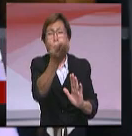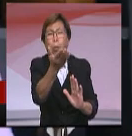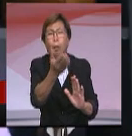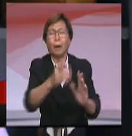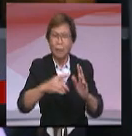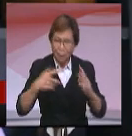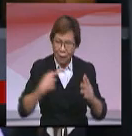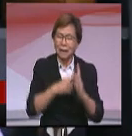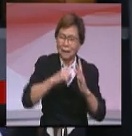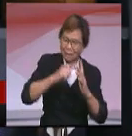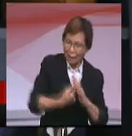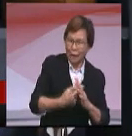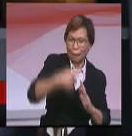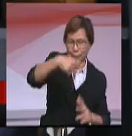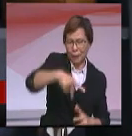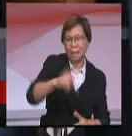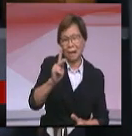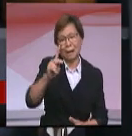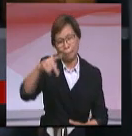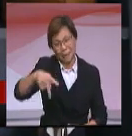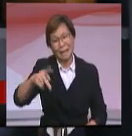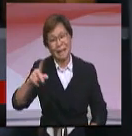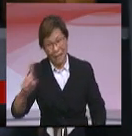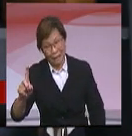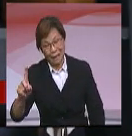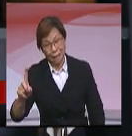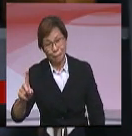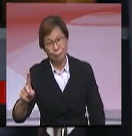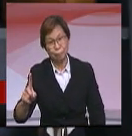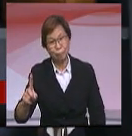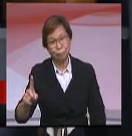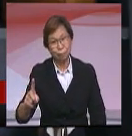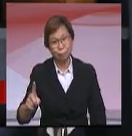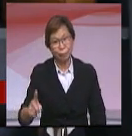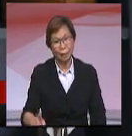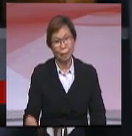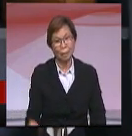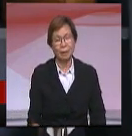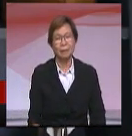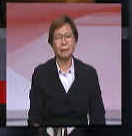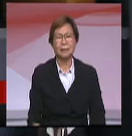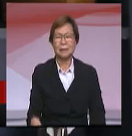perkenalkan PKPD. PKP